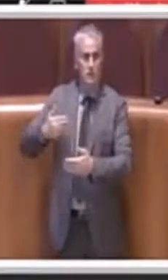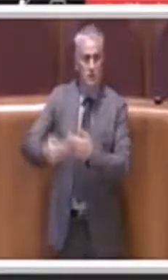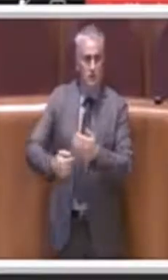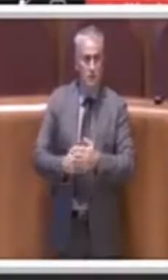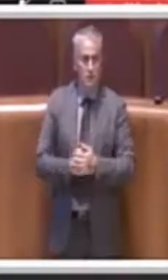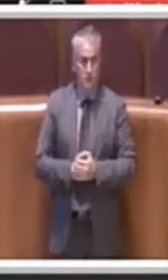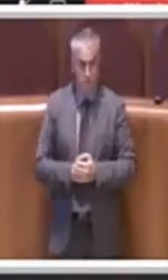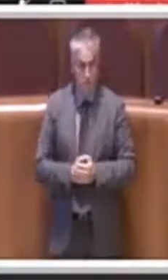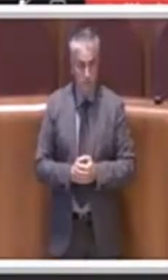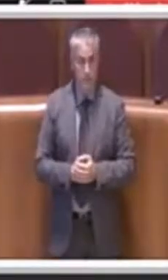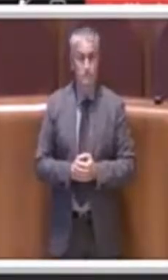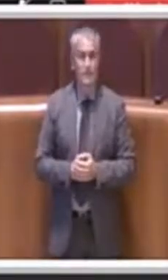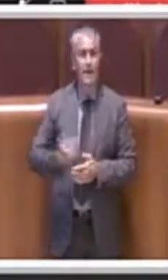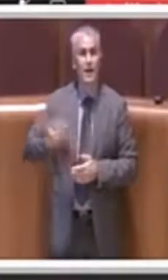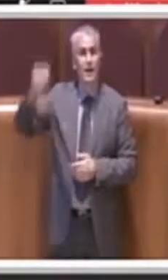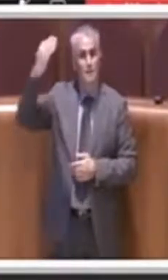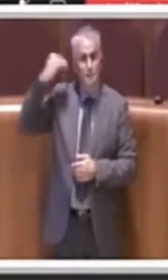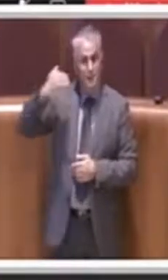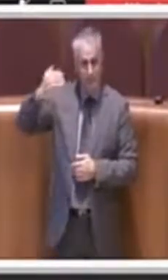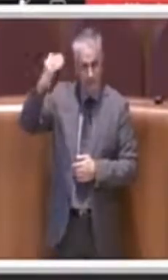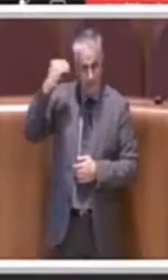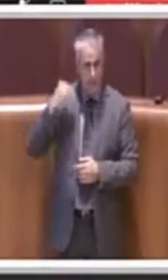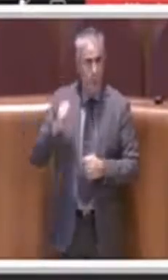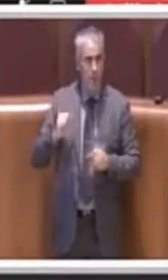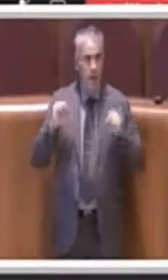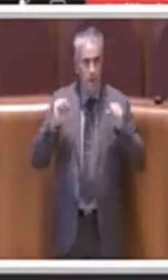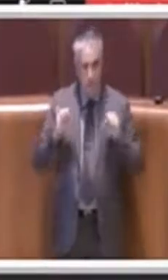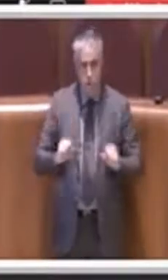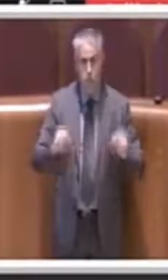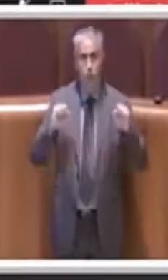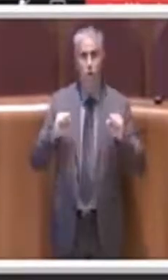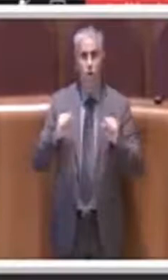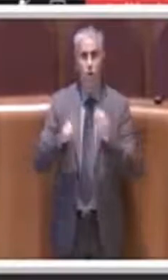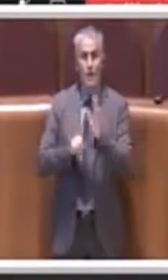dire, seguire un epilogo